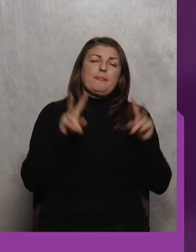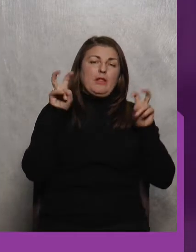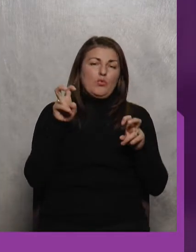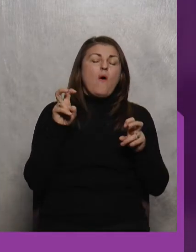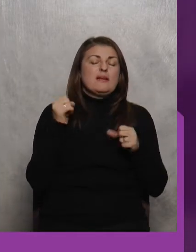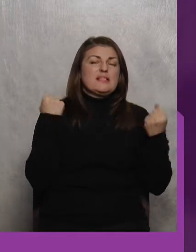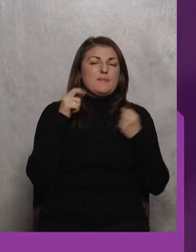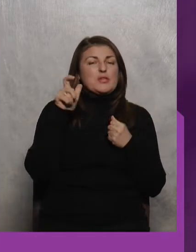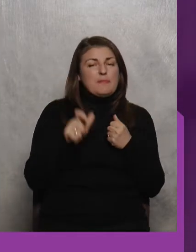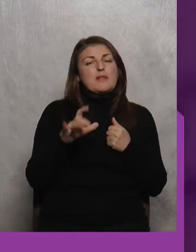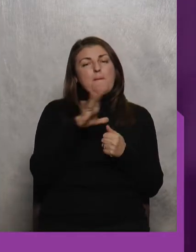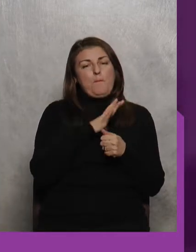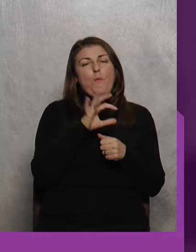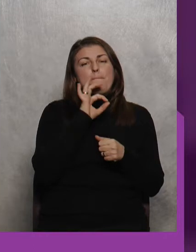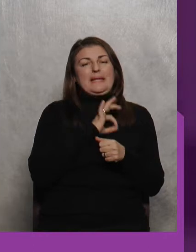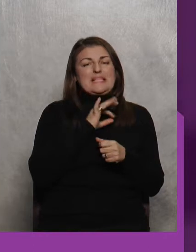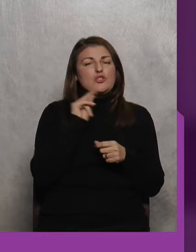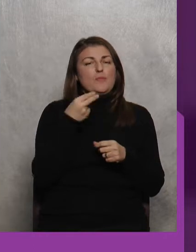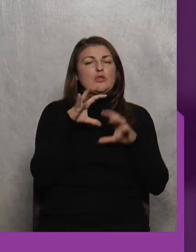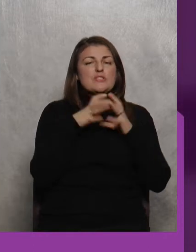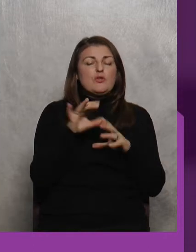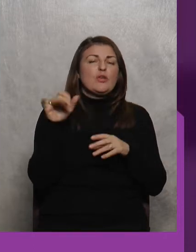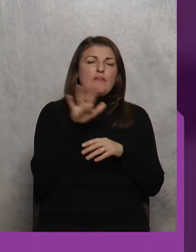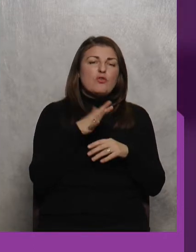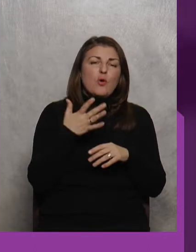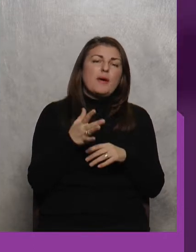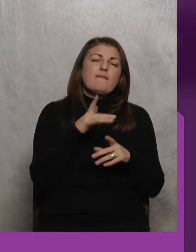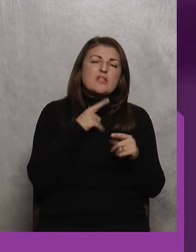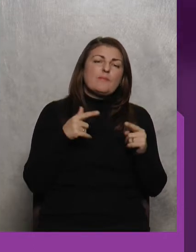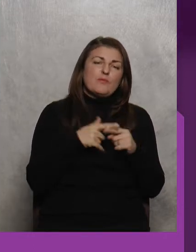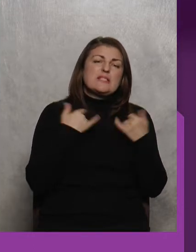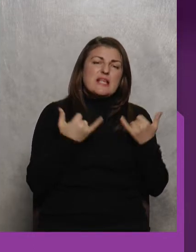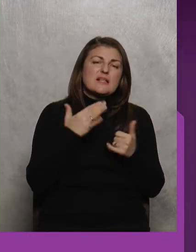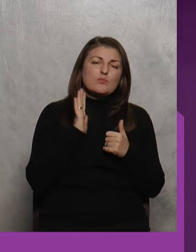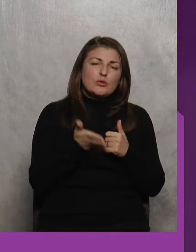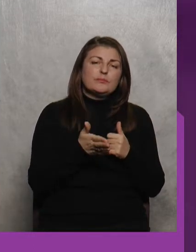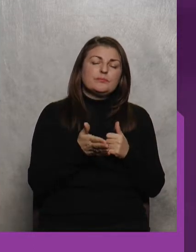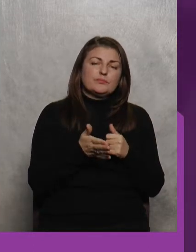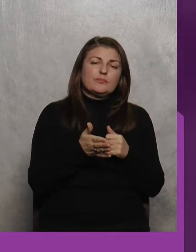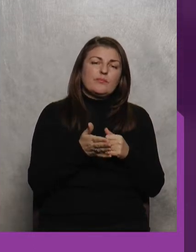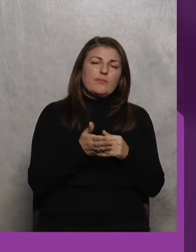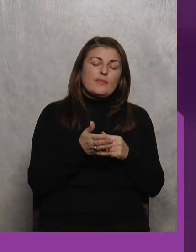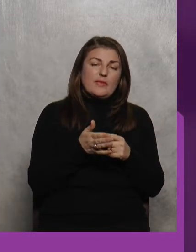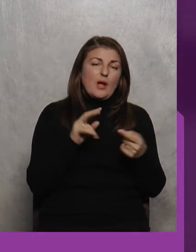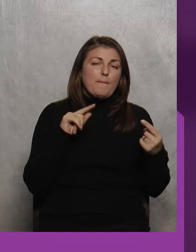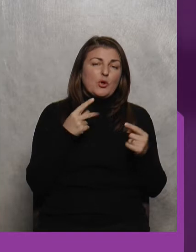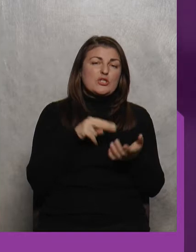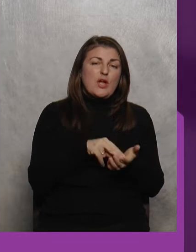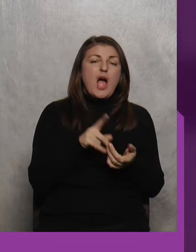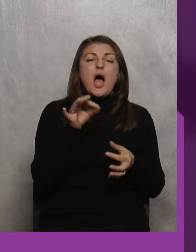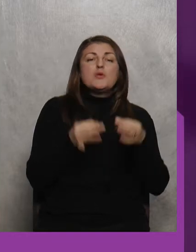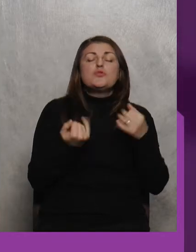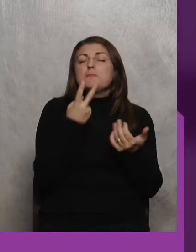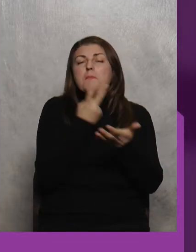титулований спортсмен. Був призером чемпіонату світу і Європи. Відповідно, зараз буде... А що зараз судді